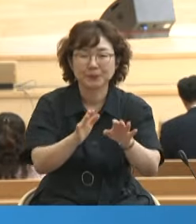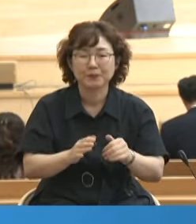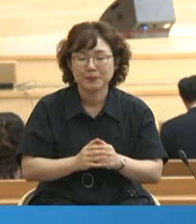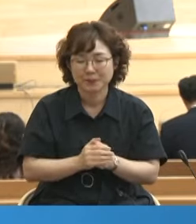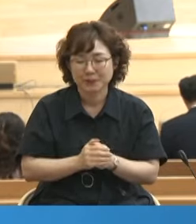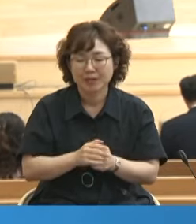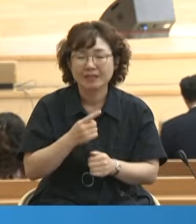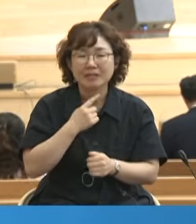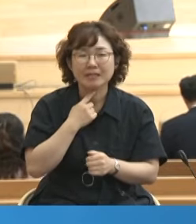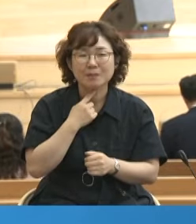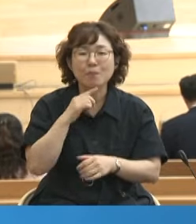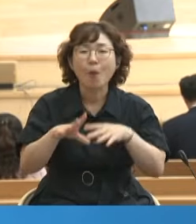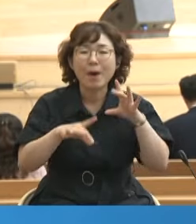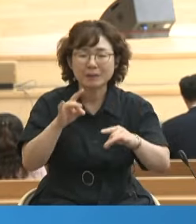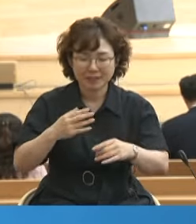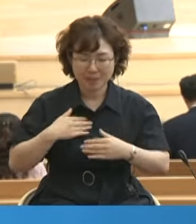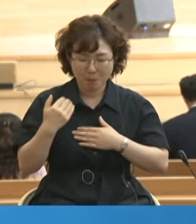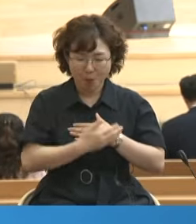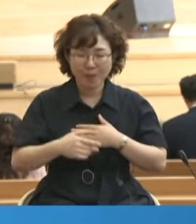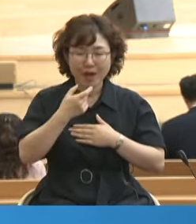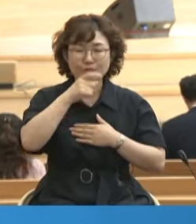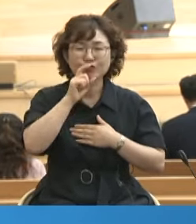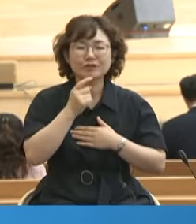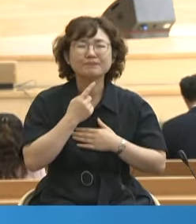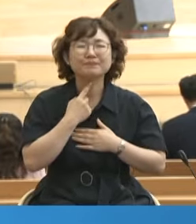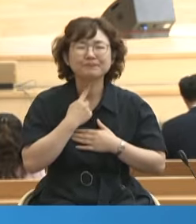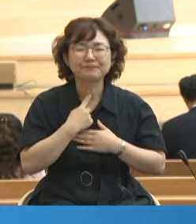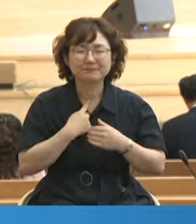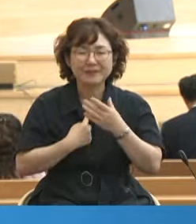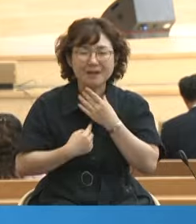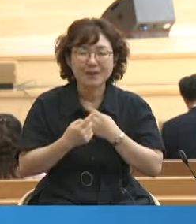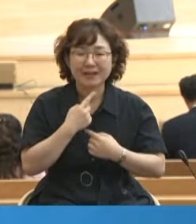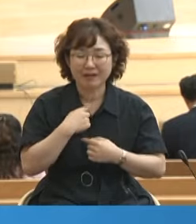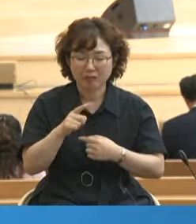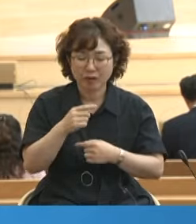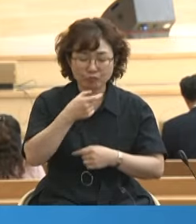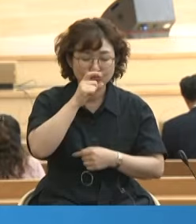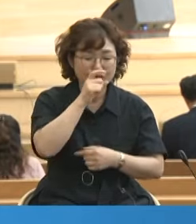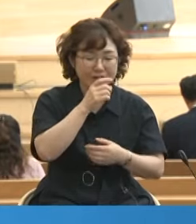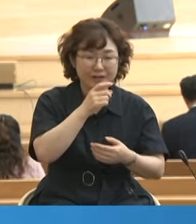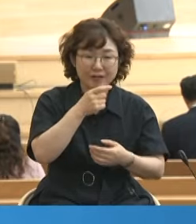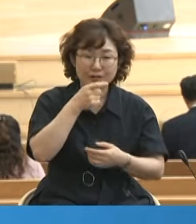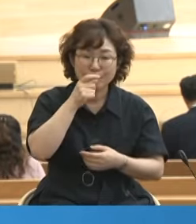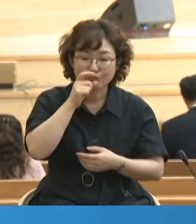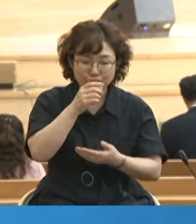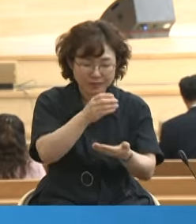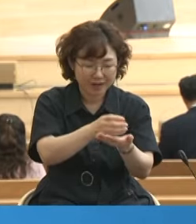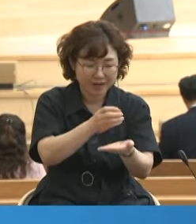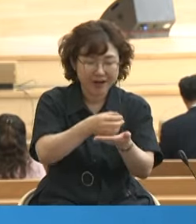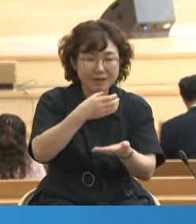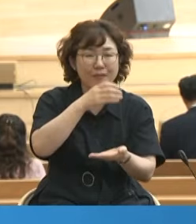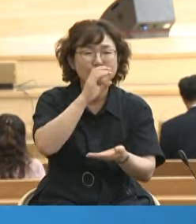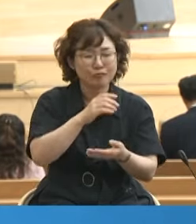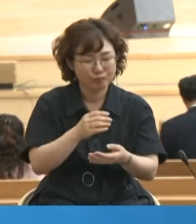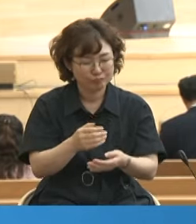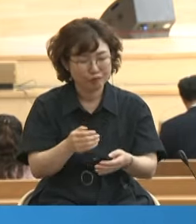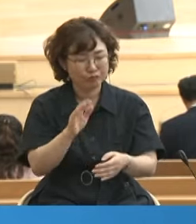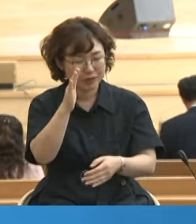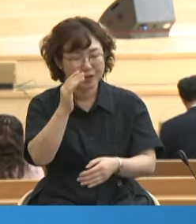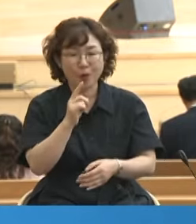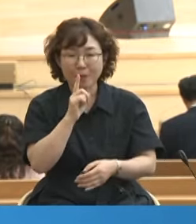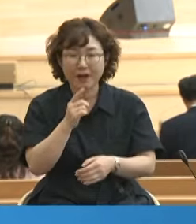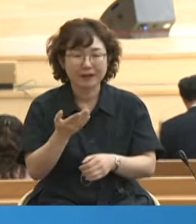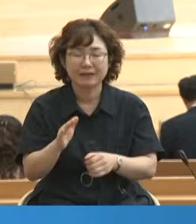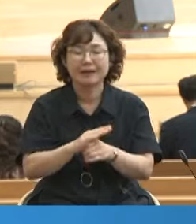말하는 목마름을 이 육체적인 목마름, 물 한 잔 마시면 되지 않냐 그렇게 이해하는 그런 사람 없죠? 유치원생도 그렇게 생각하지